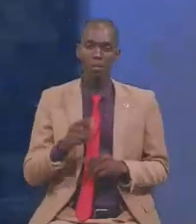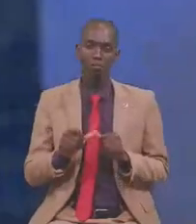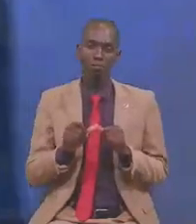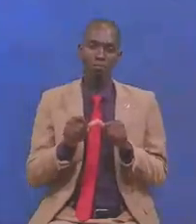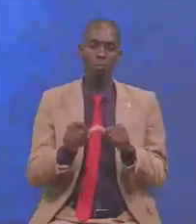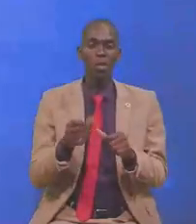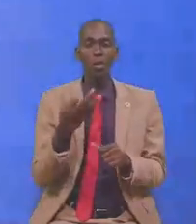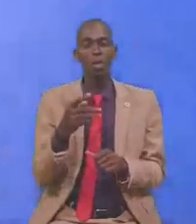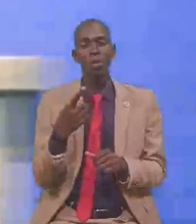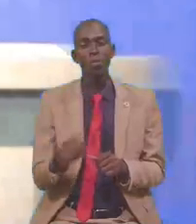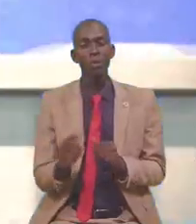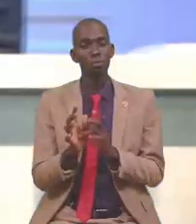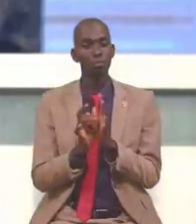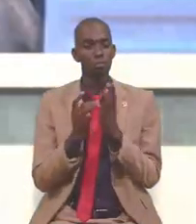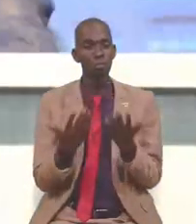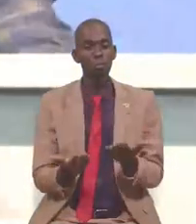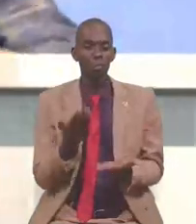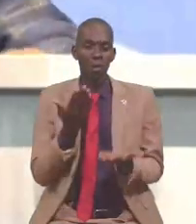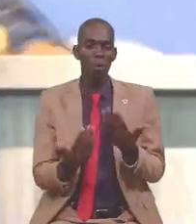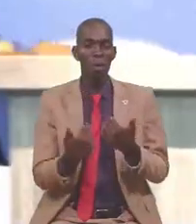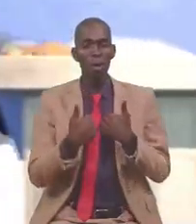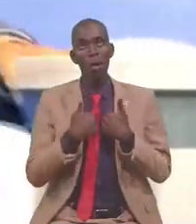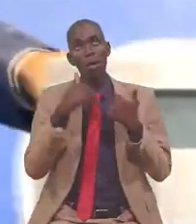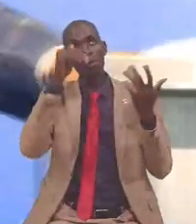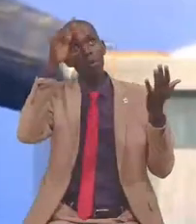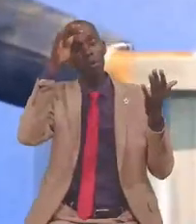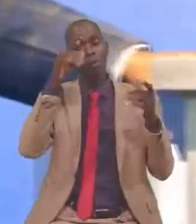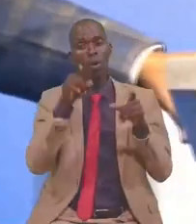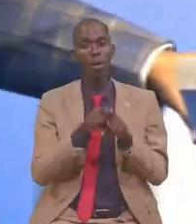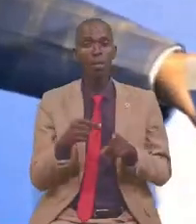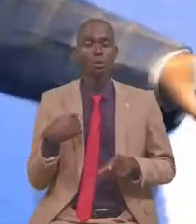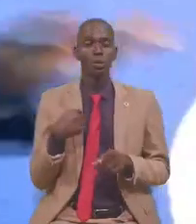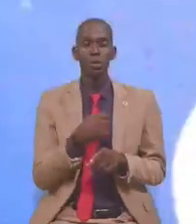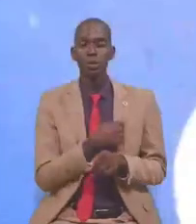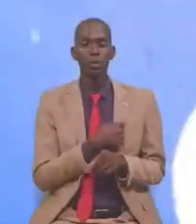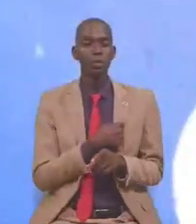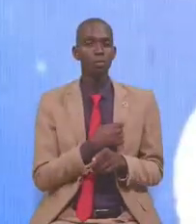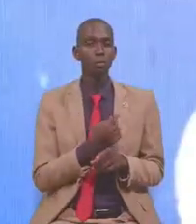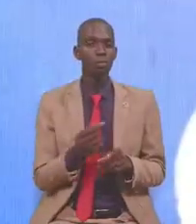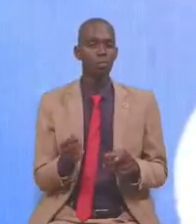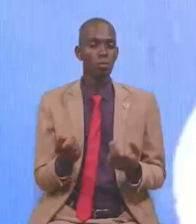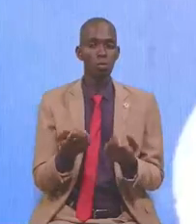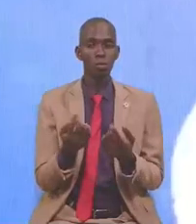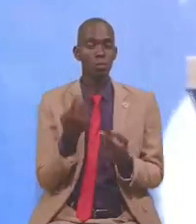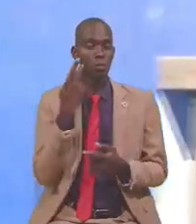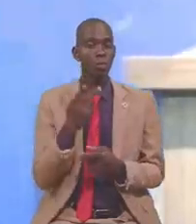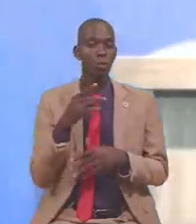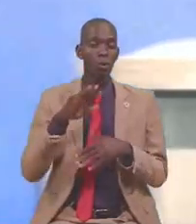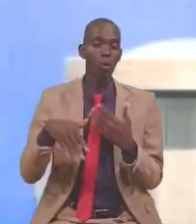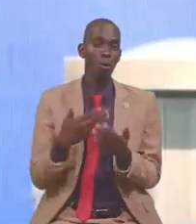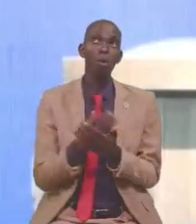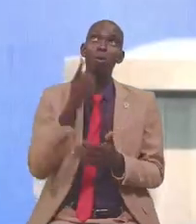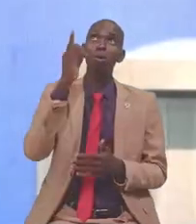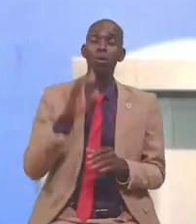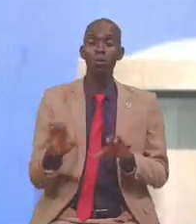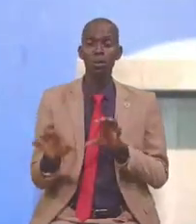nous possédions l'espérance. Comme nous lisons tout ceci, nous voyons ce que le Seigneur a fait. Et ce que le